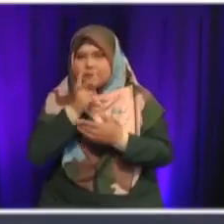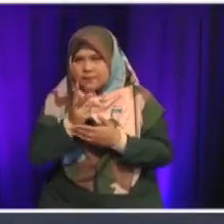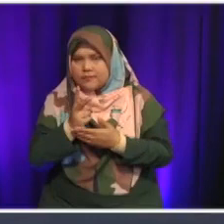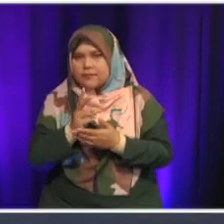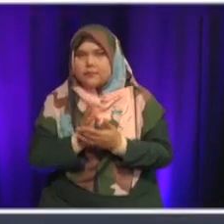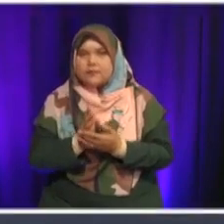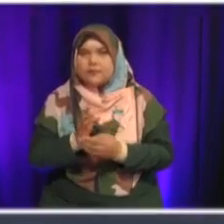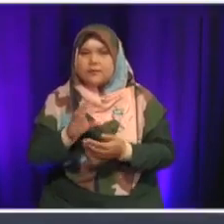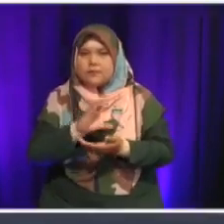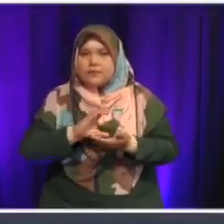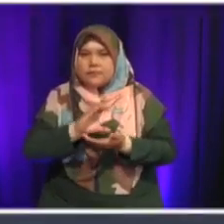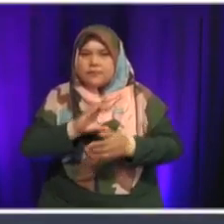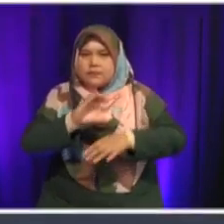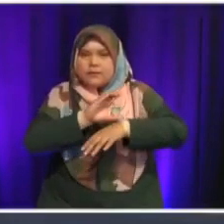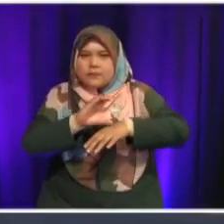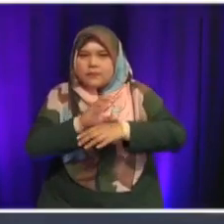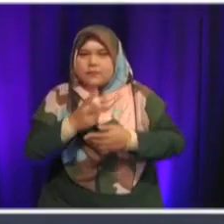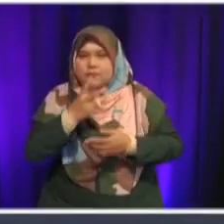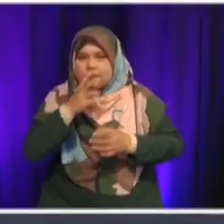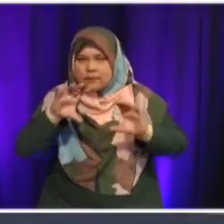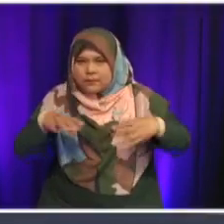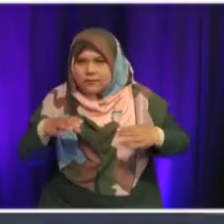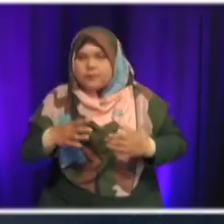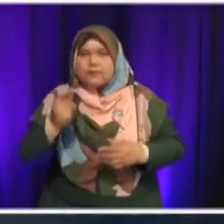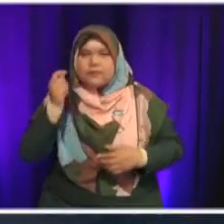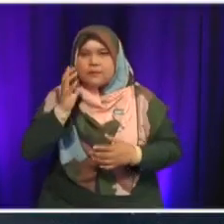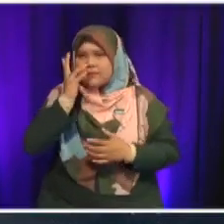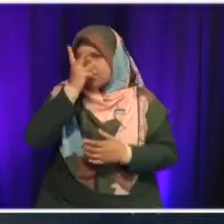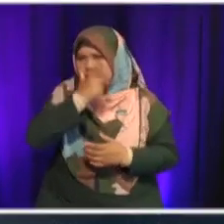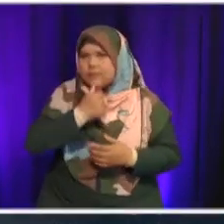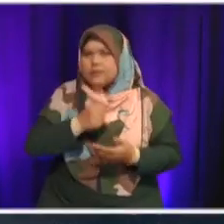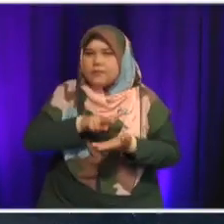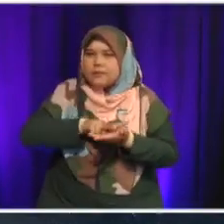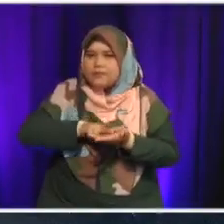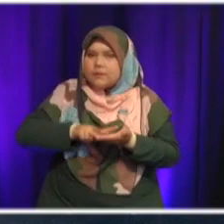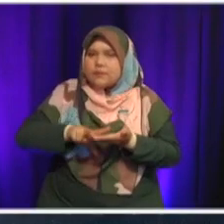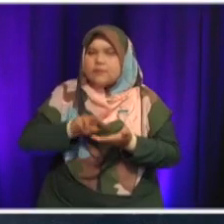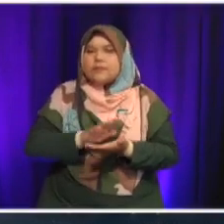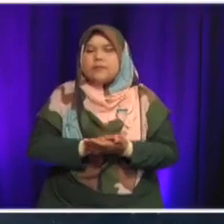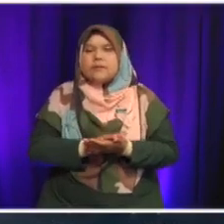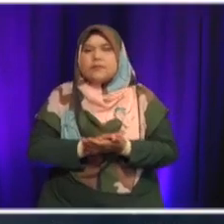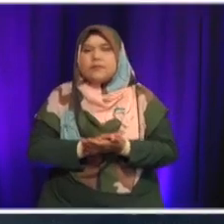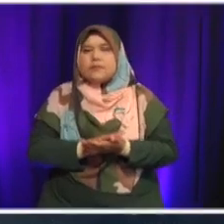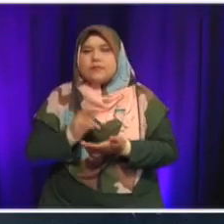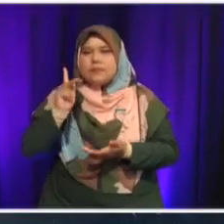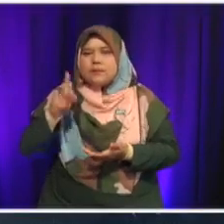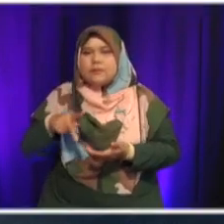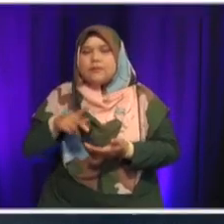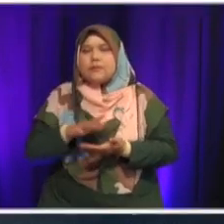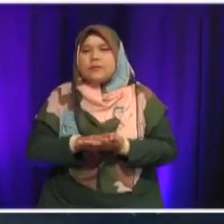dikasihkan tadi dalam bentuk yang macamnya cantik dan juga berkilat oke eee pastikan